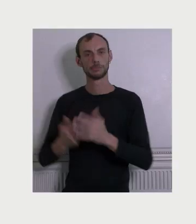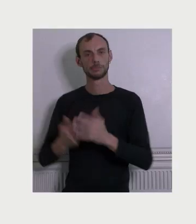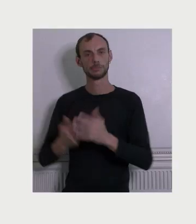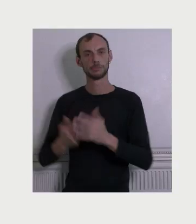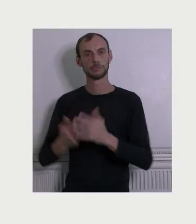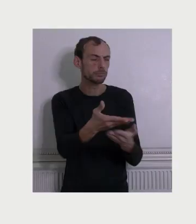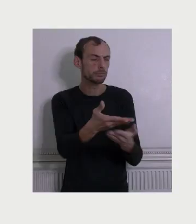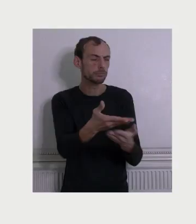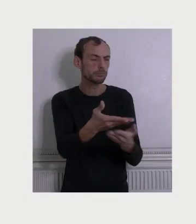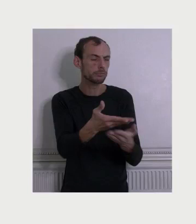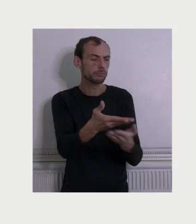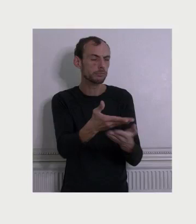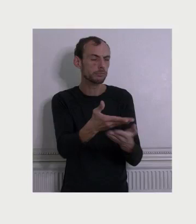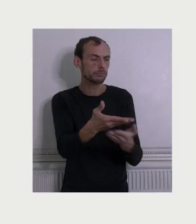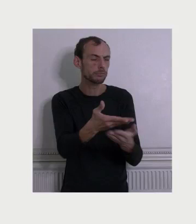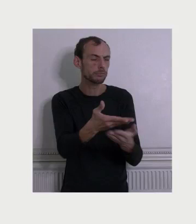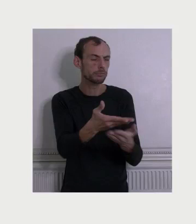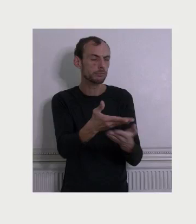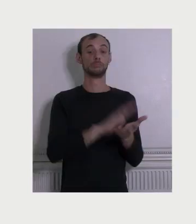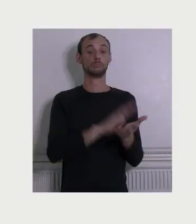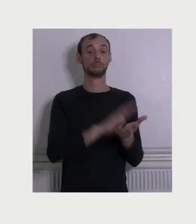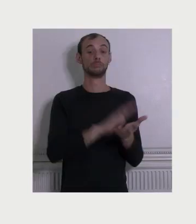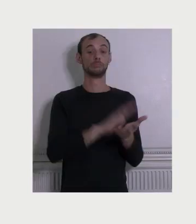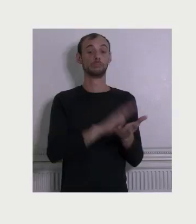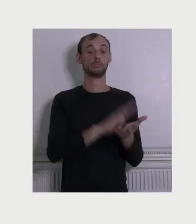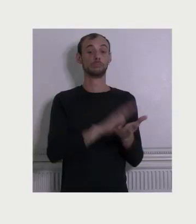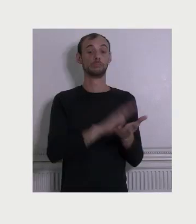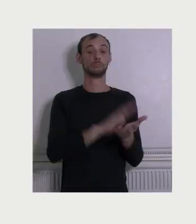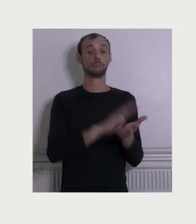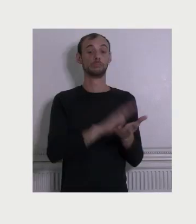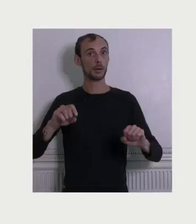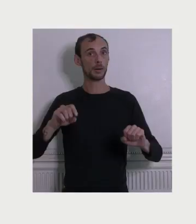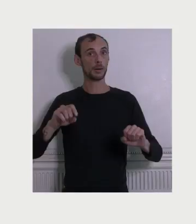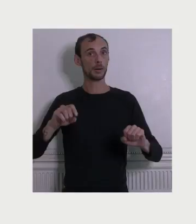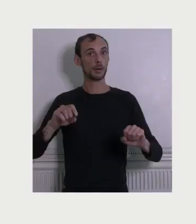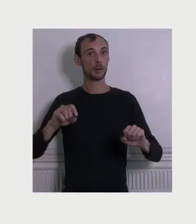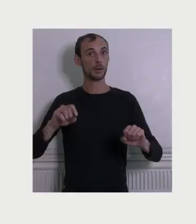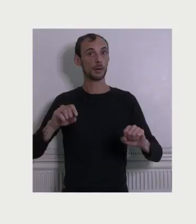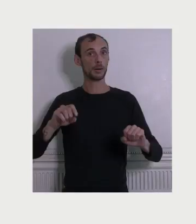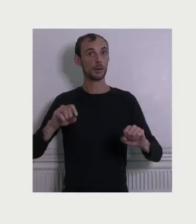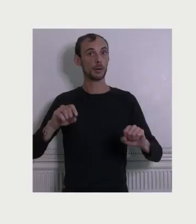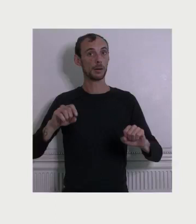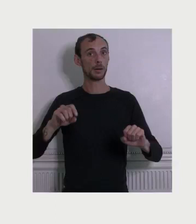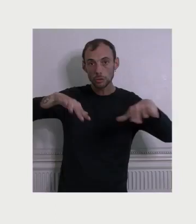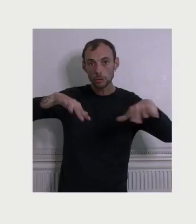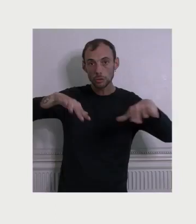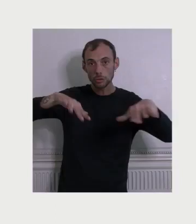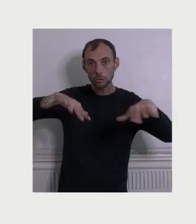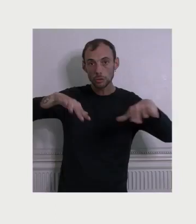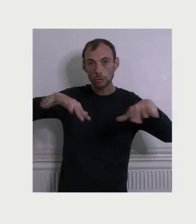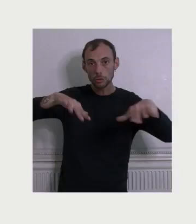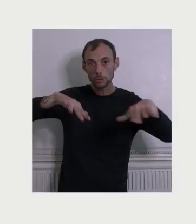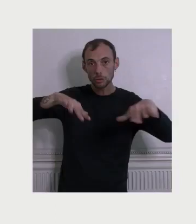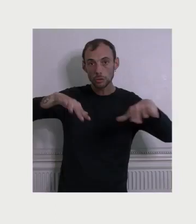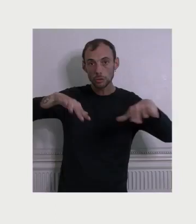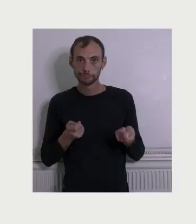directeur général des services, et qui a notamment une mission donc, de mairie exemplaire, donc, c'est-à-dire tout ce que l'on peut faire à l'intérieur de la mairie, mairie